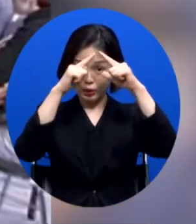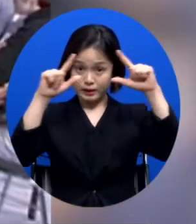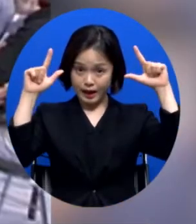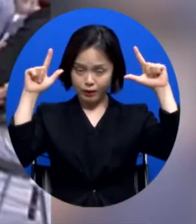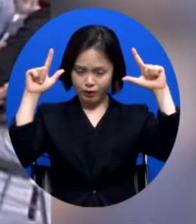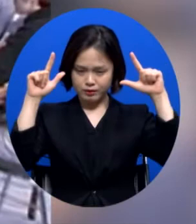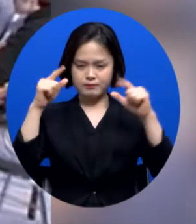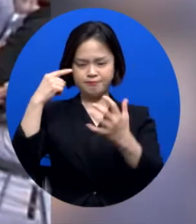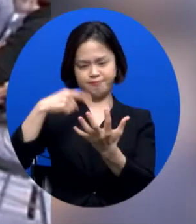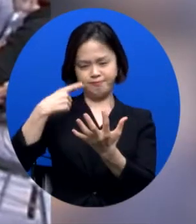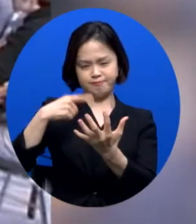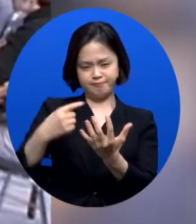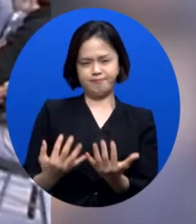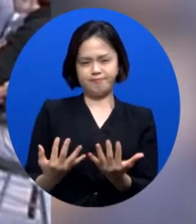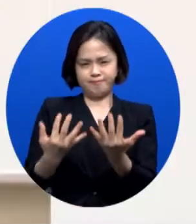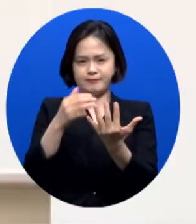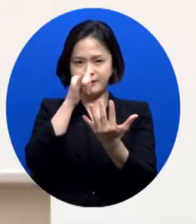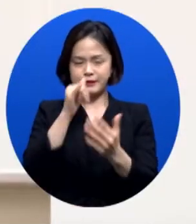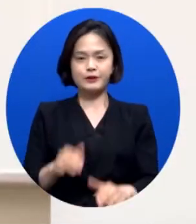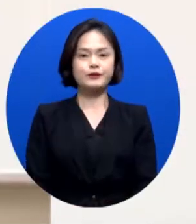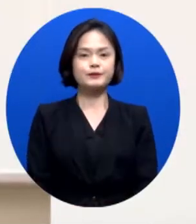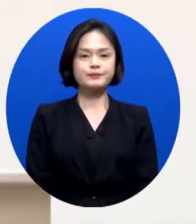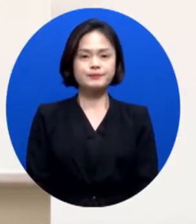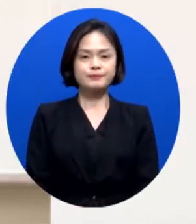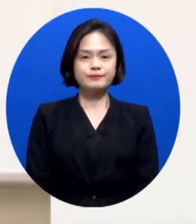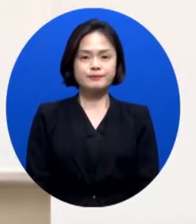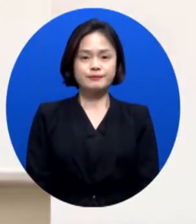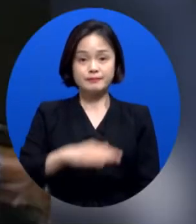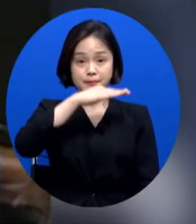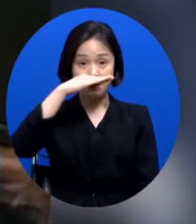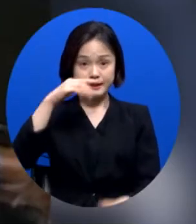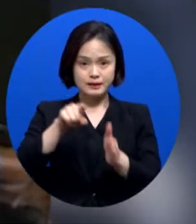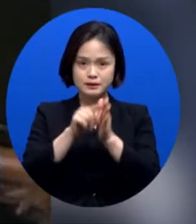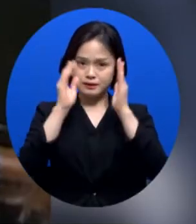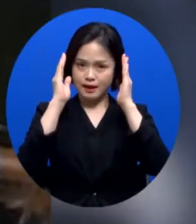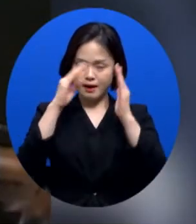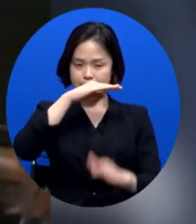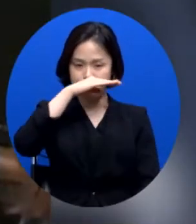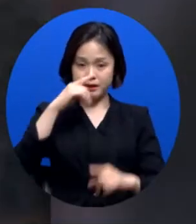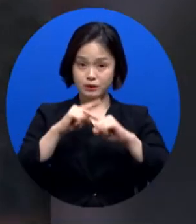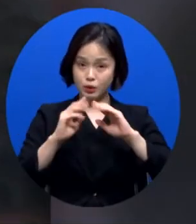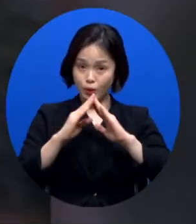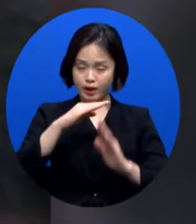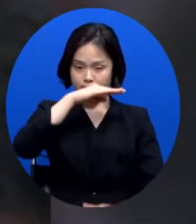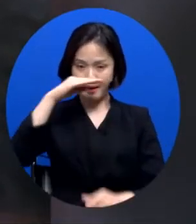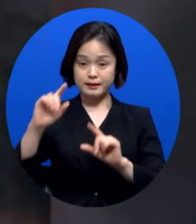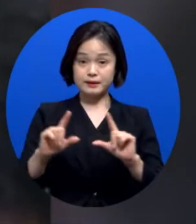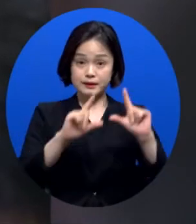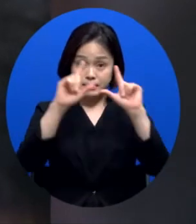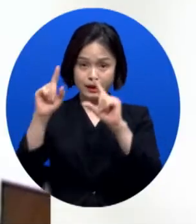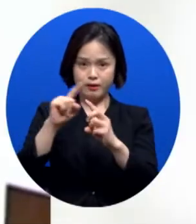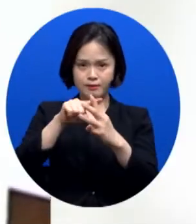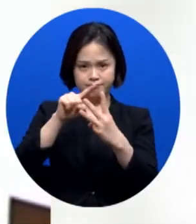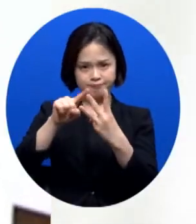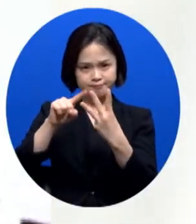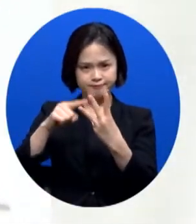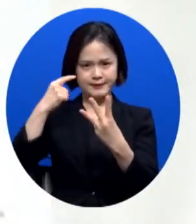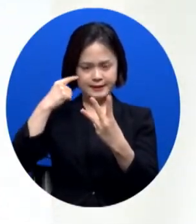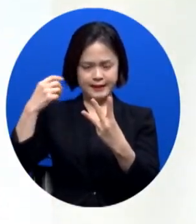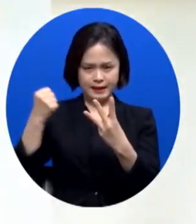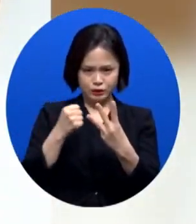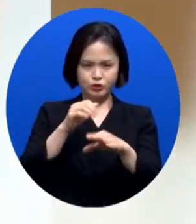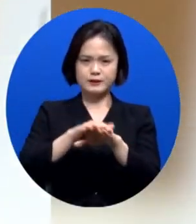유능하고 의 신실한 일꾼 을 양성하며 바른 시나 바른 교회 바른 생활에 총회 이념을 실현하는